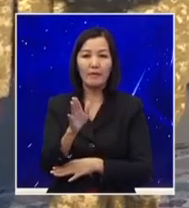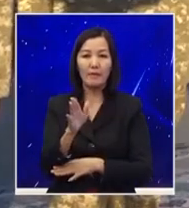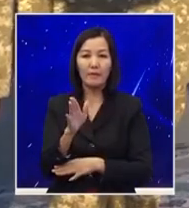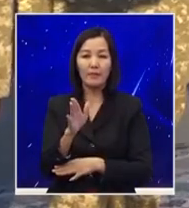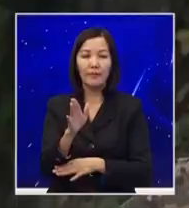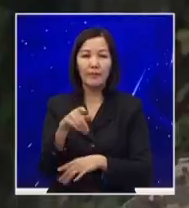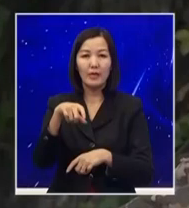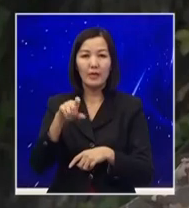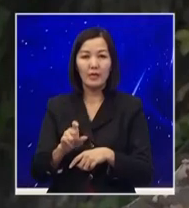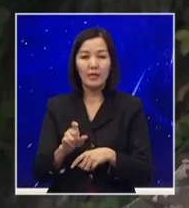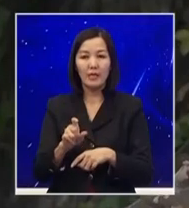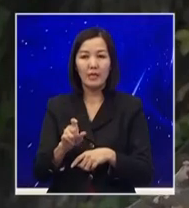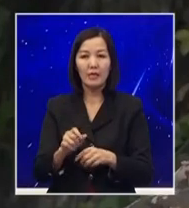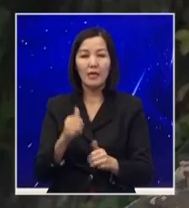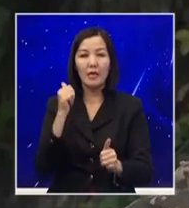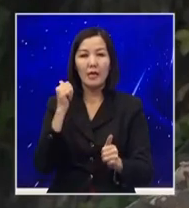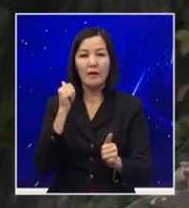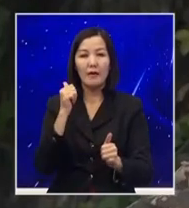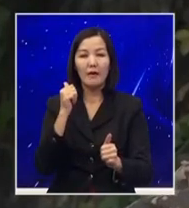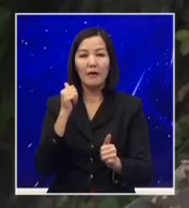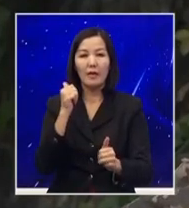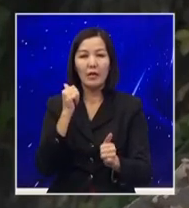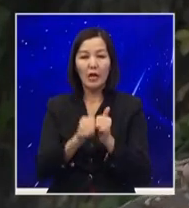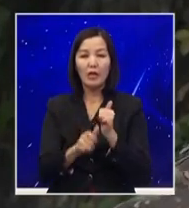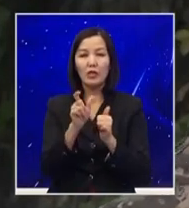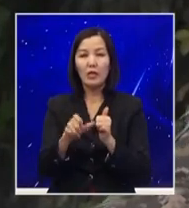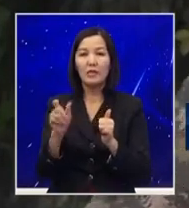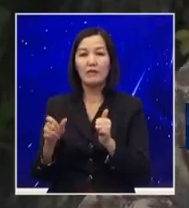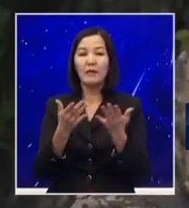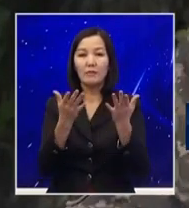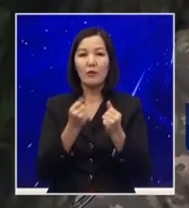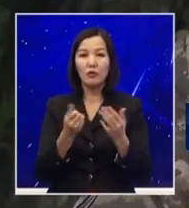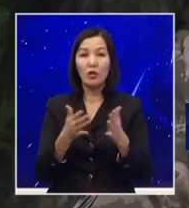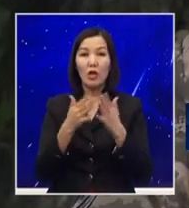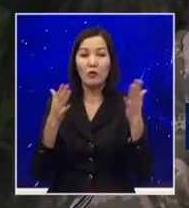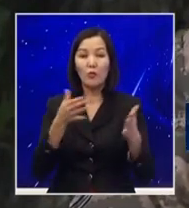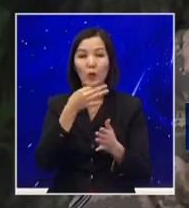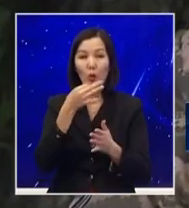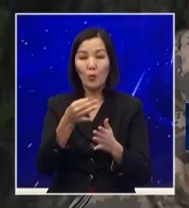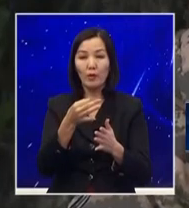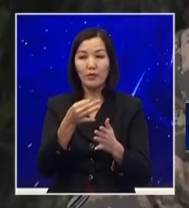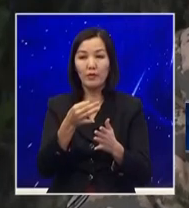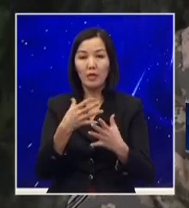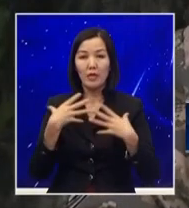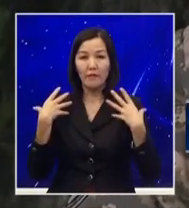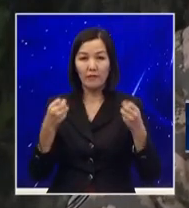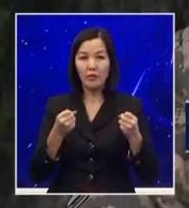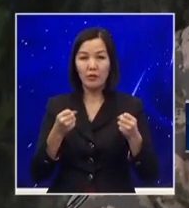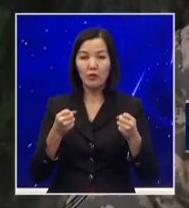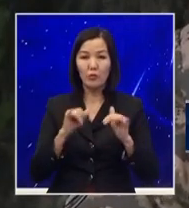славы. В период службы каждый из вас получил огромный опыт, физическую